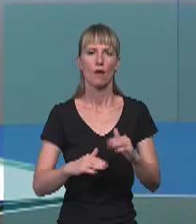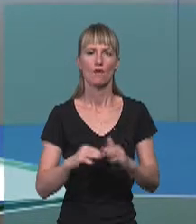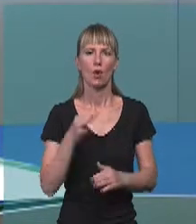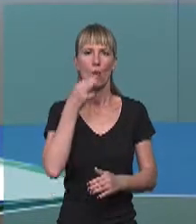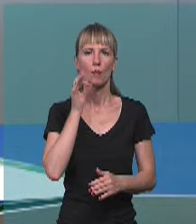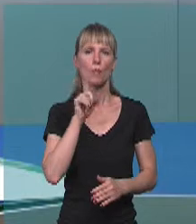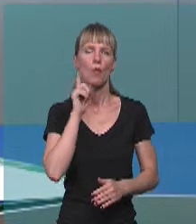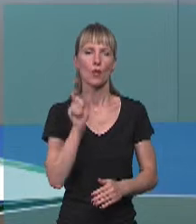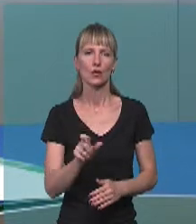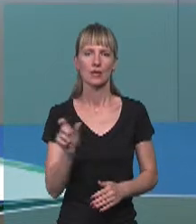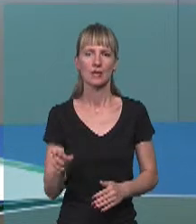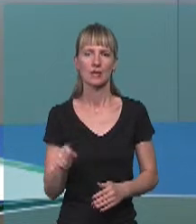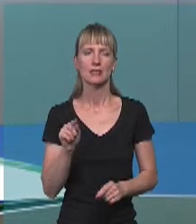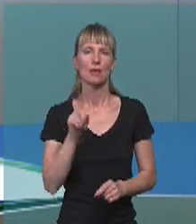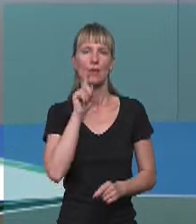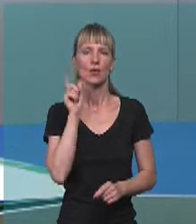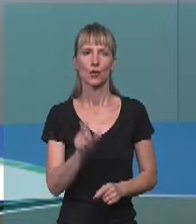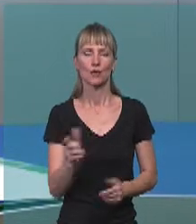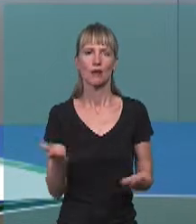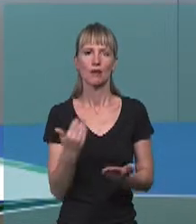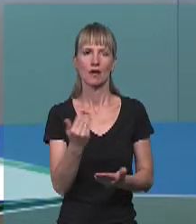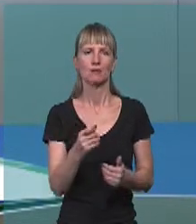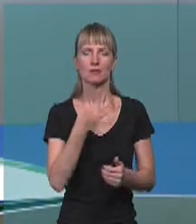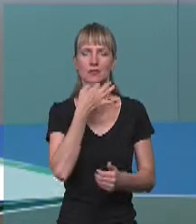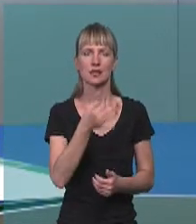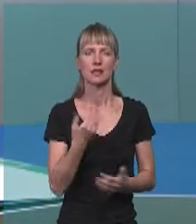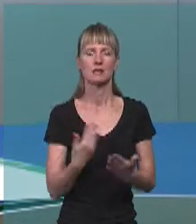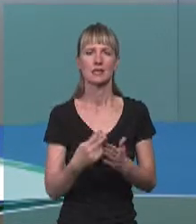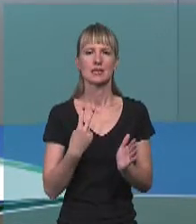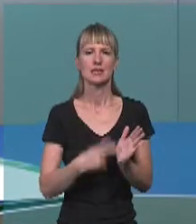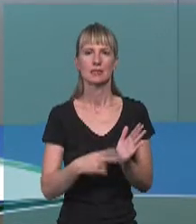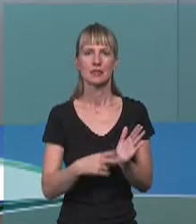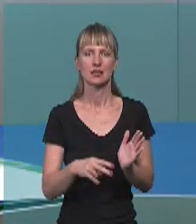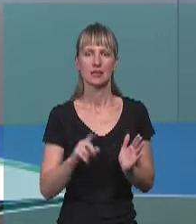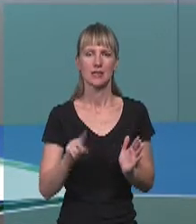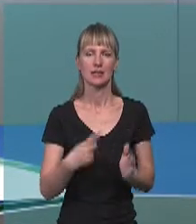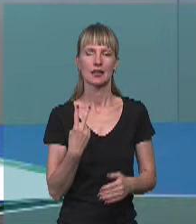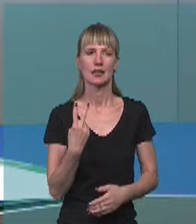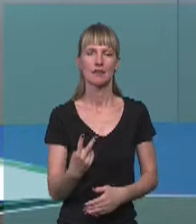молоді. Ну, от з тієї молоді, яку я вам назвала, десь